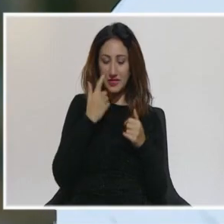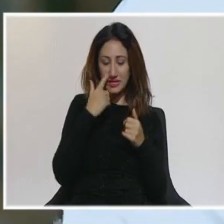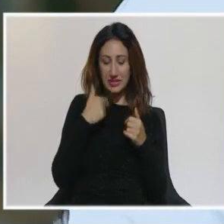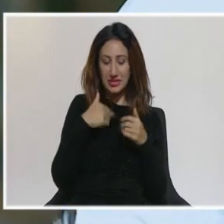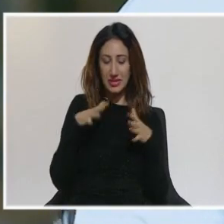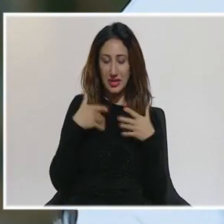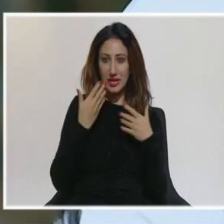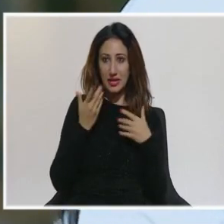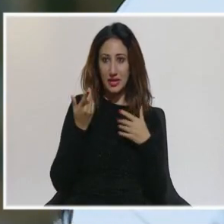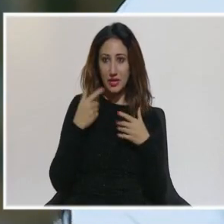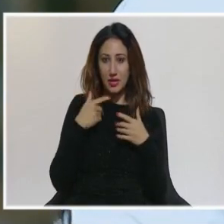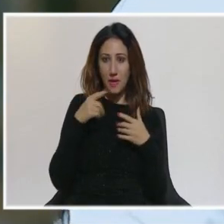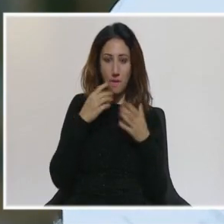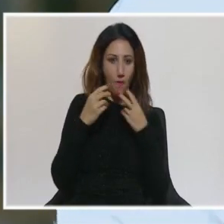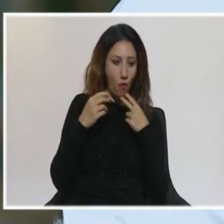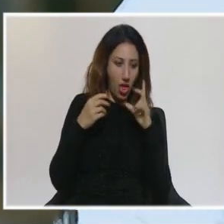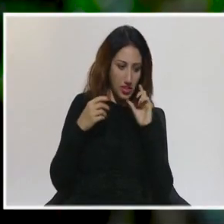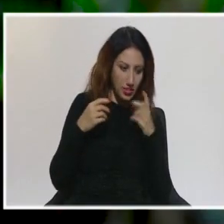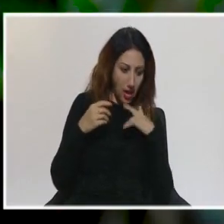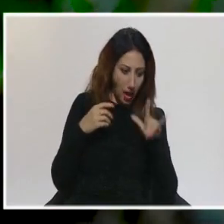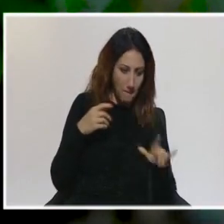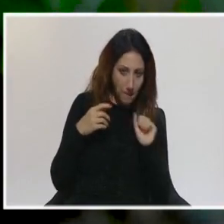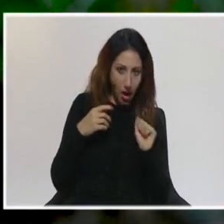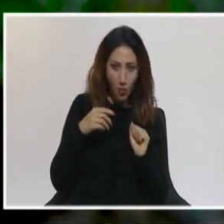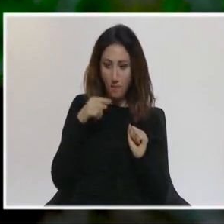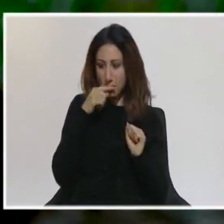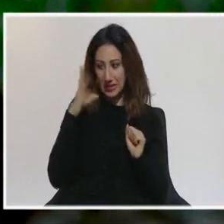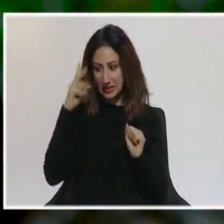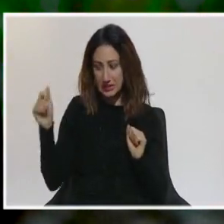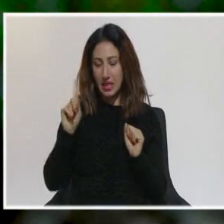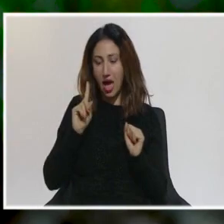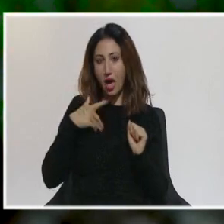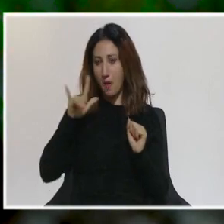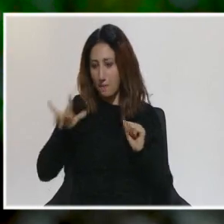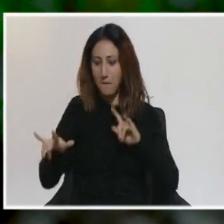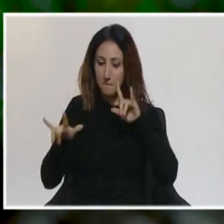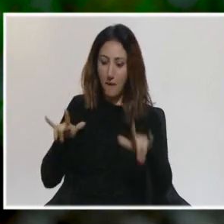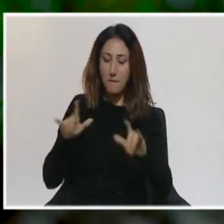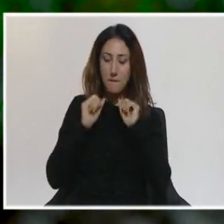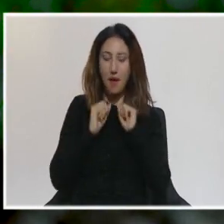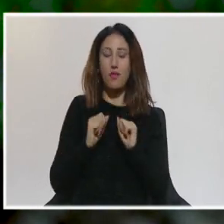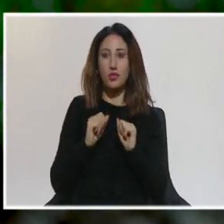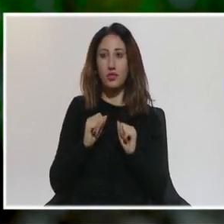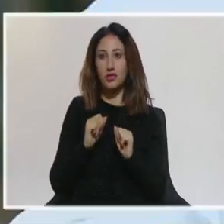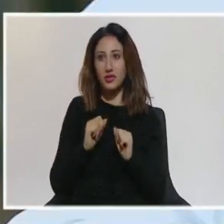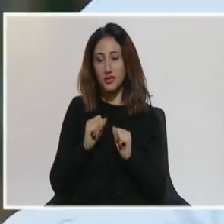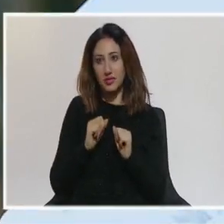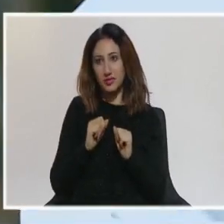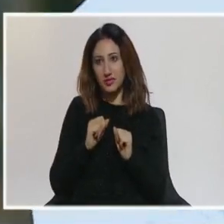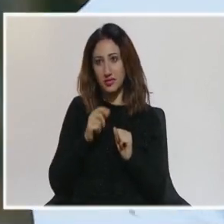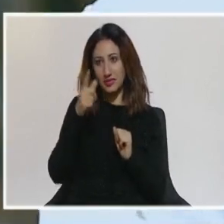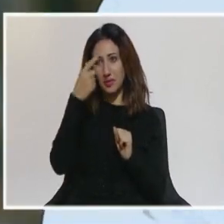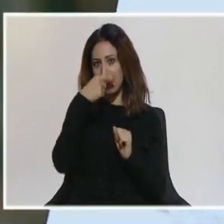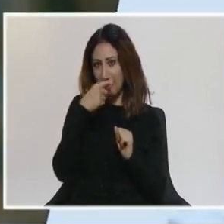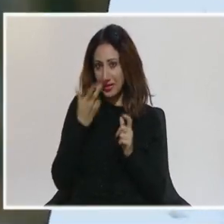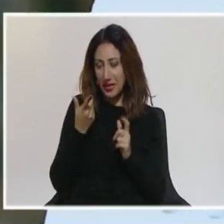خفت اهتم بيه اكتر من كارما حبيبي. لا يعني طبعا زي ما انت بتعيطي لي يا كارما يا